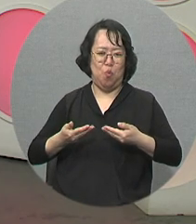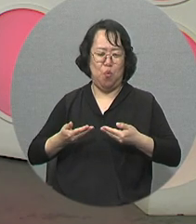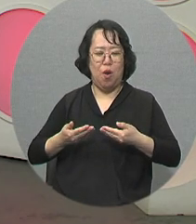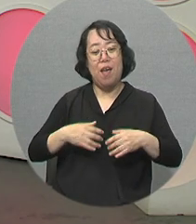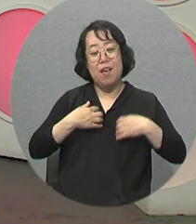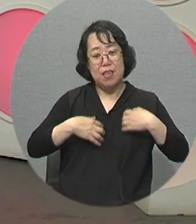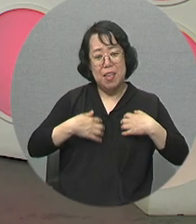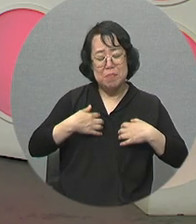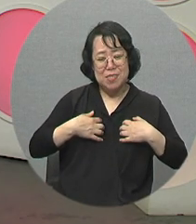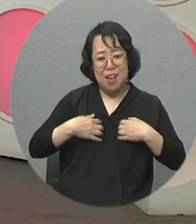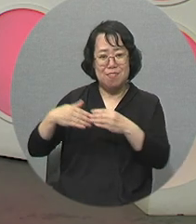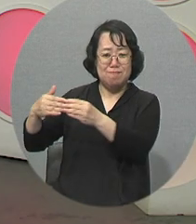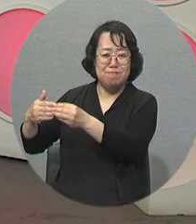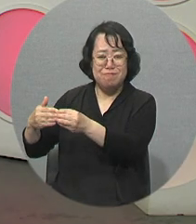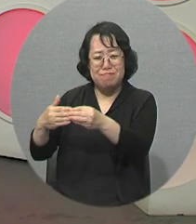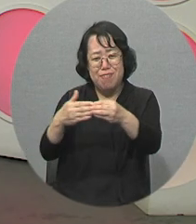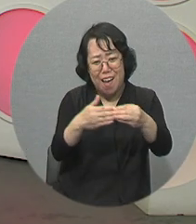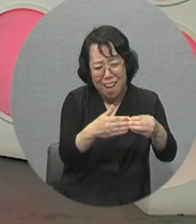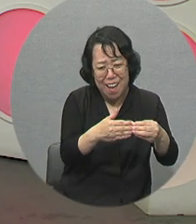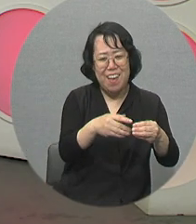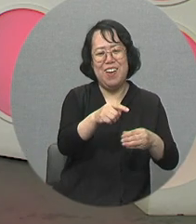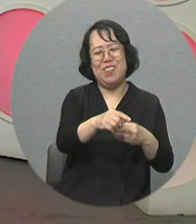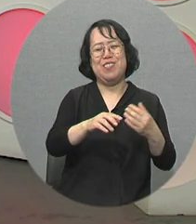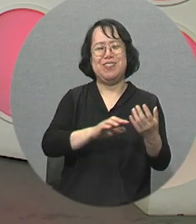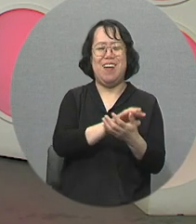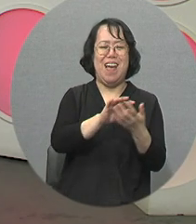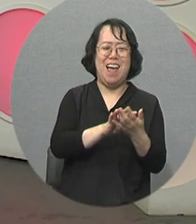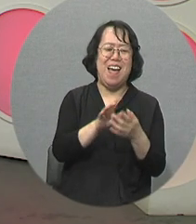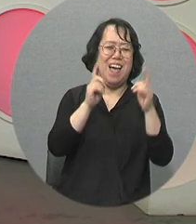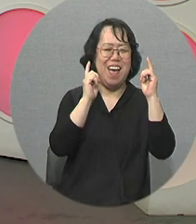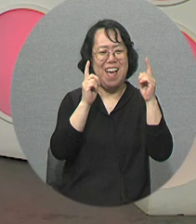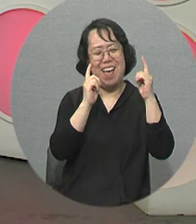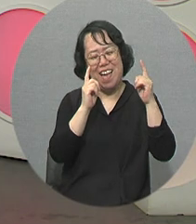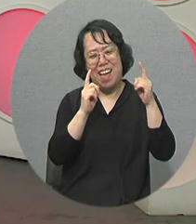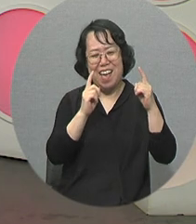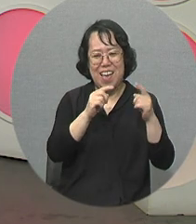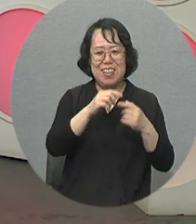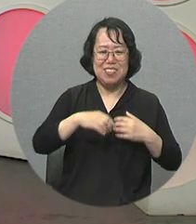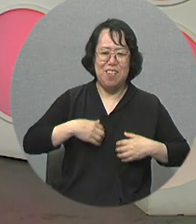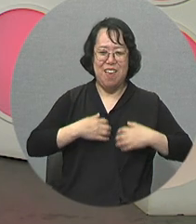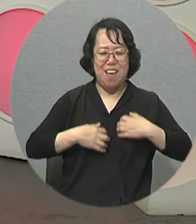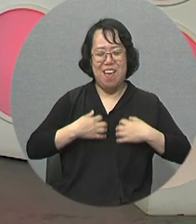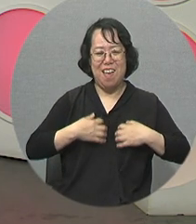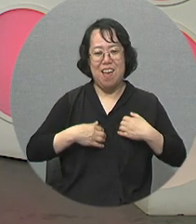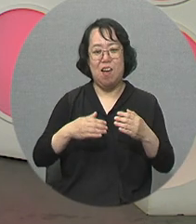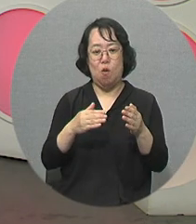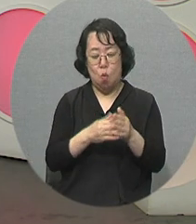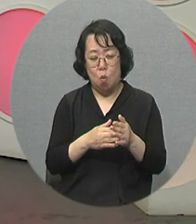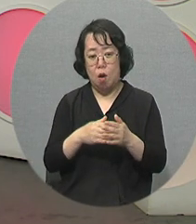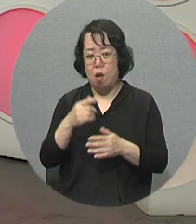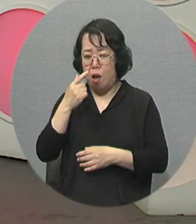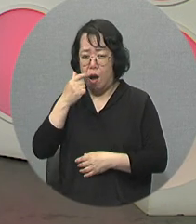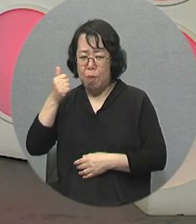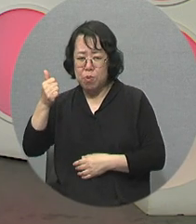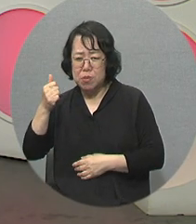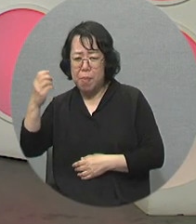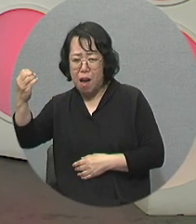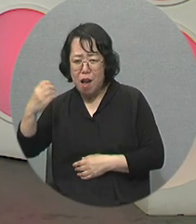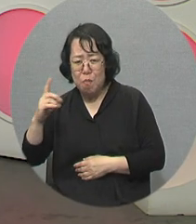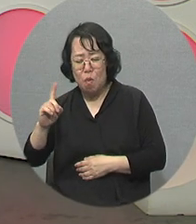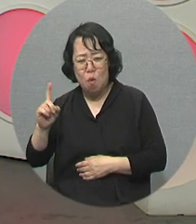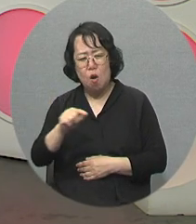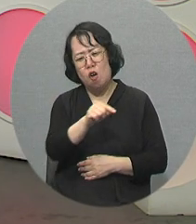데려가서 함께 놀기도 했고요. 아버지는 아마 자식이 없어서 네게 더 잘해주는 걸